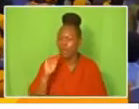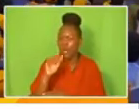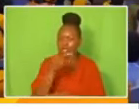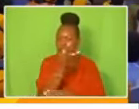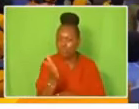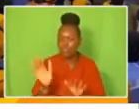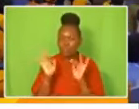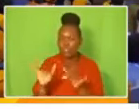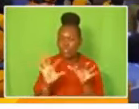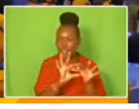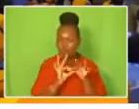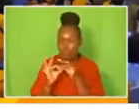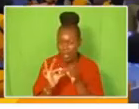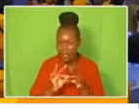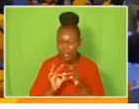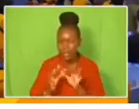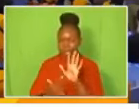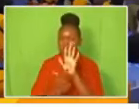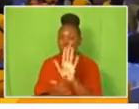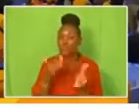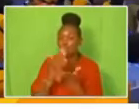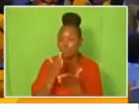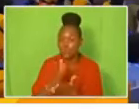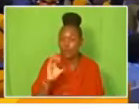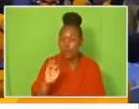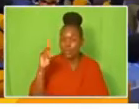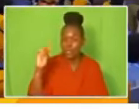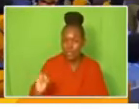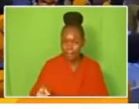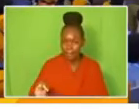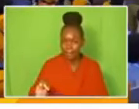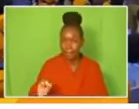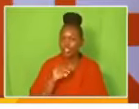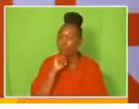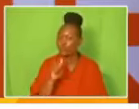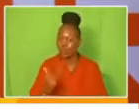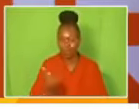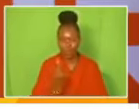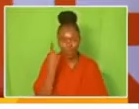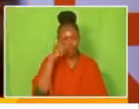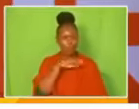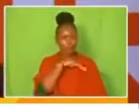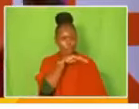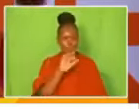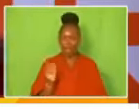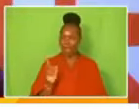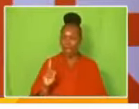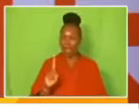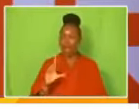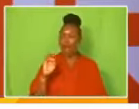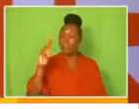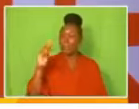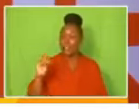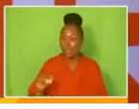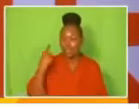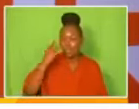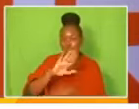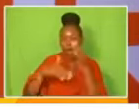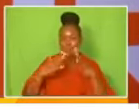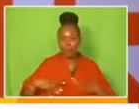muungane. Na muonyeshe kwamba ODM sio baba. ODM ni wa Kenya.